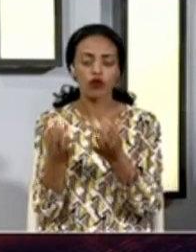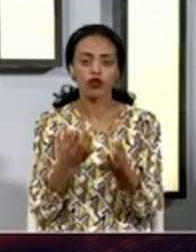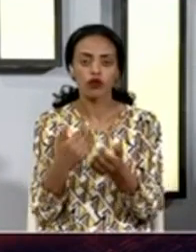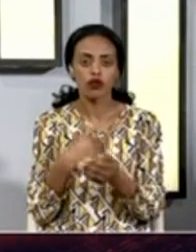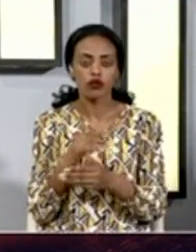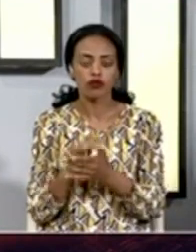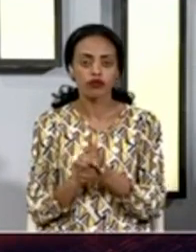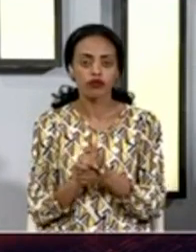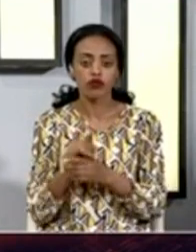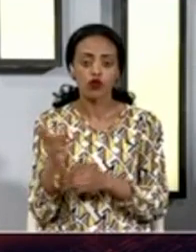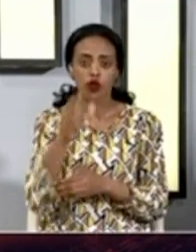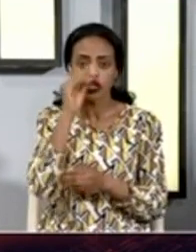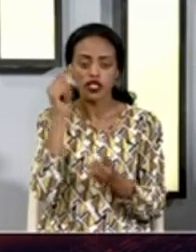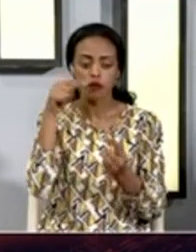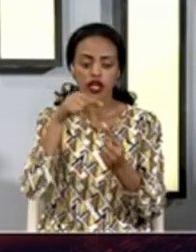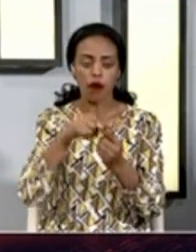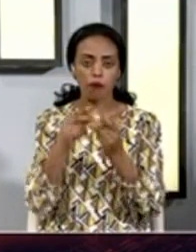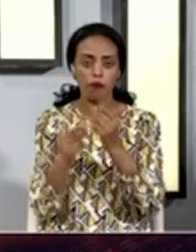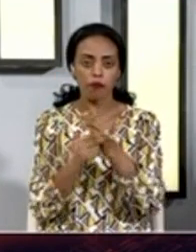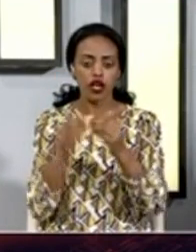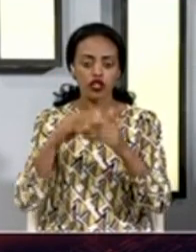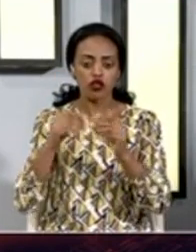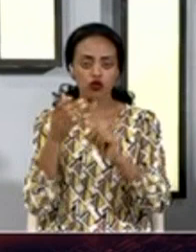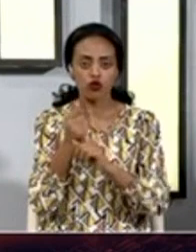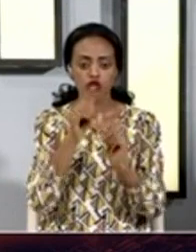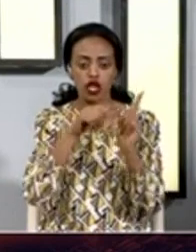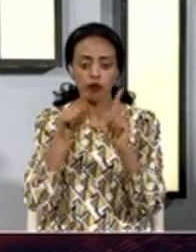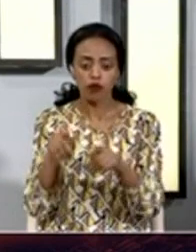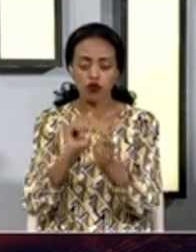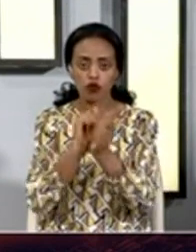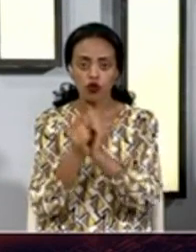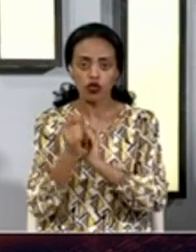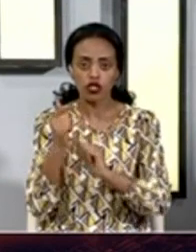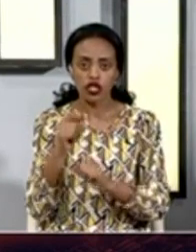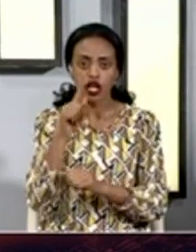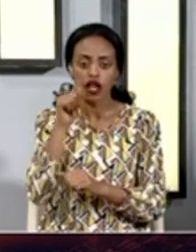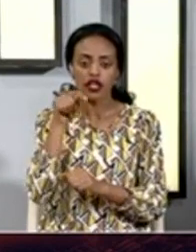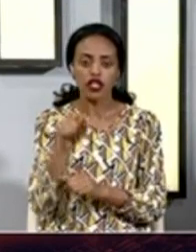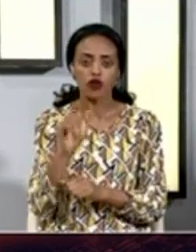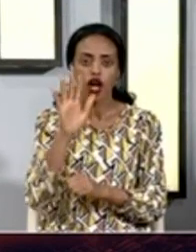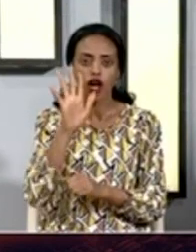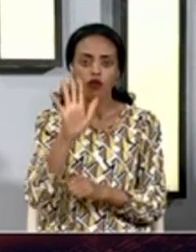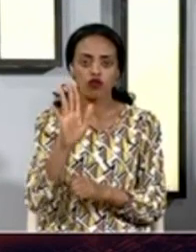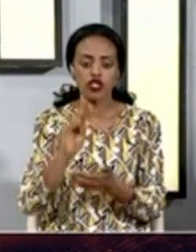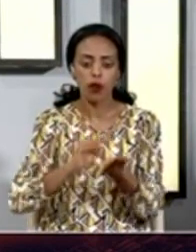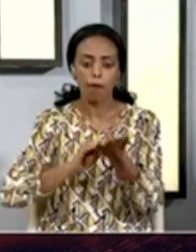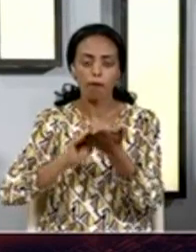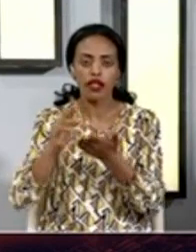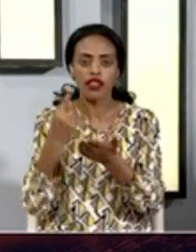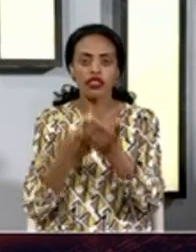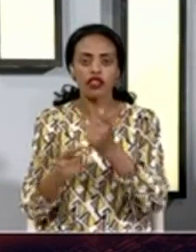ዝኾነ ሰብ ናብ ባንኪ ብቕርሺ ሒዙ መፅኡ ክቕይሮ ዝኽእል 1.5 ሚልዮን ብር ጥራሕ